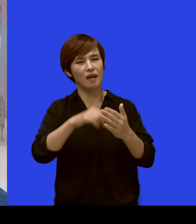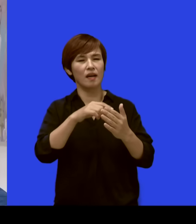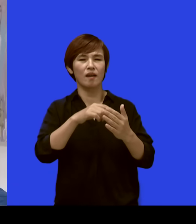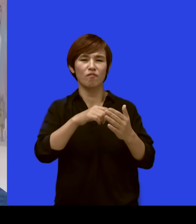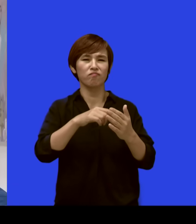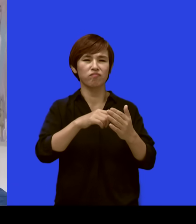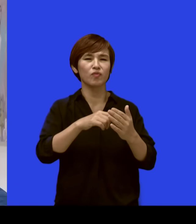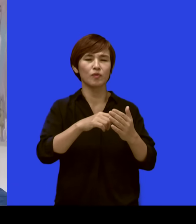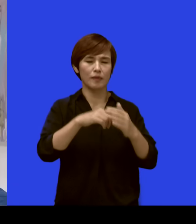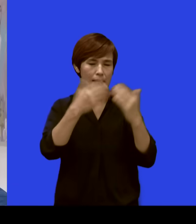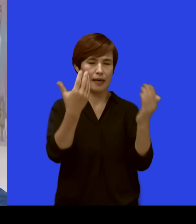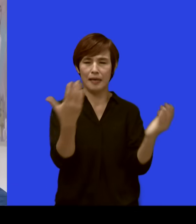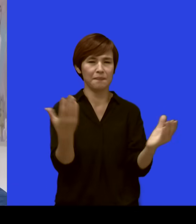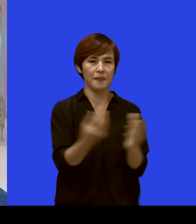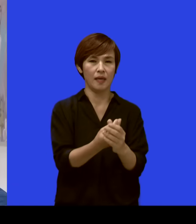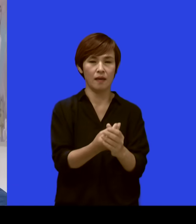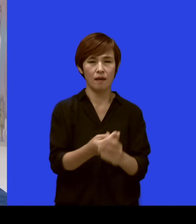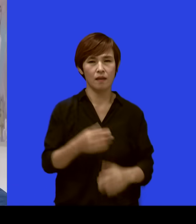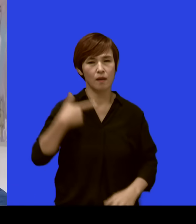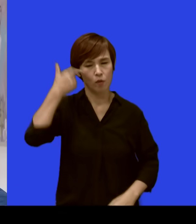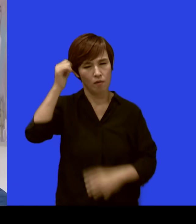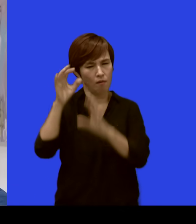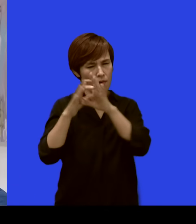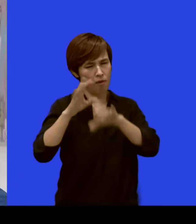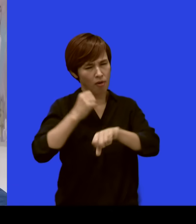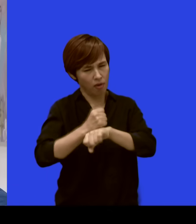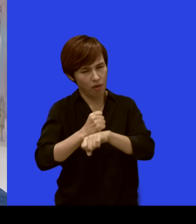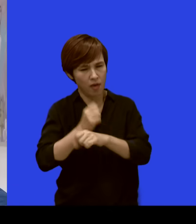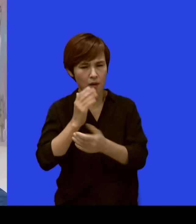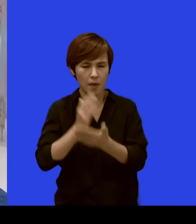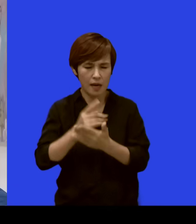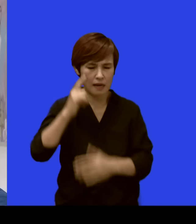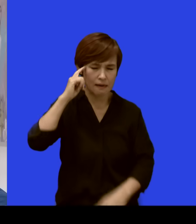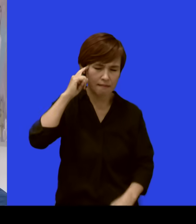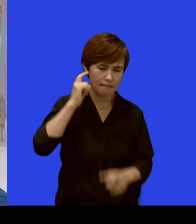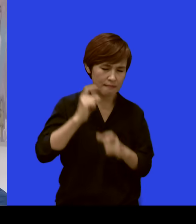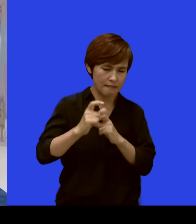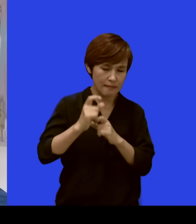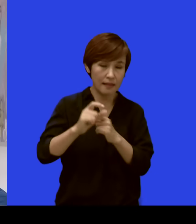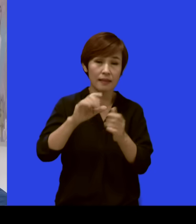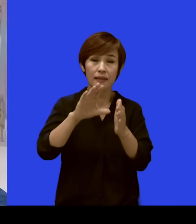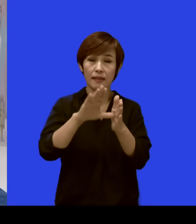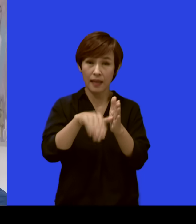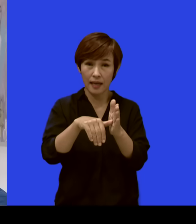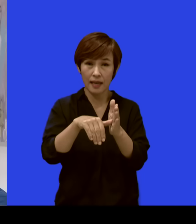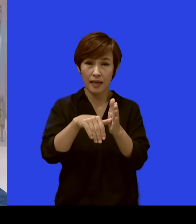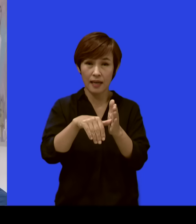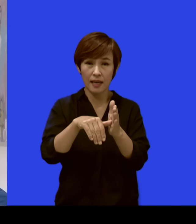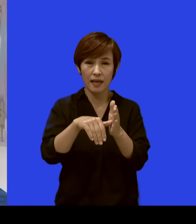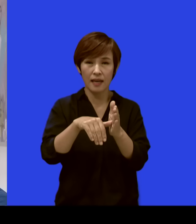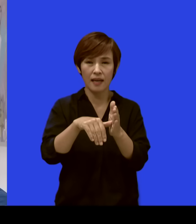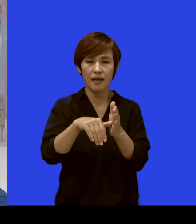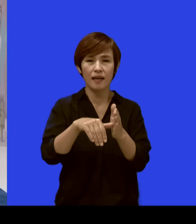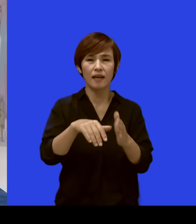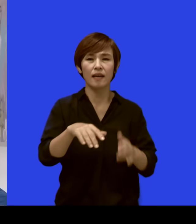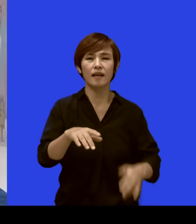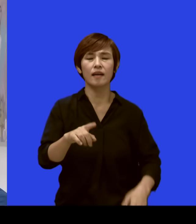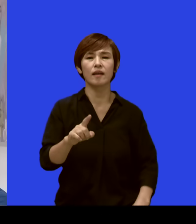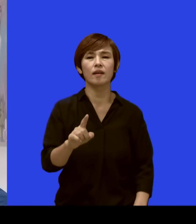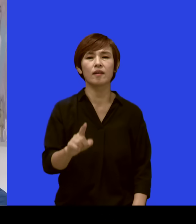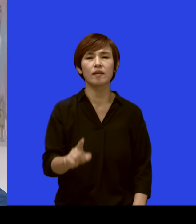되나 그만해야 되나 뭐 이런 고민을 하고 있을 때 이제